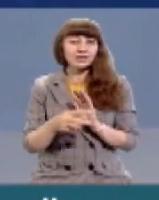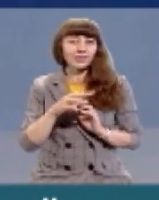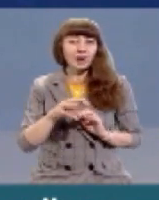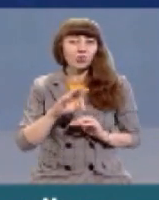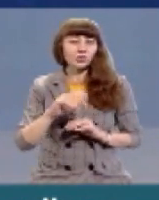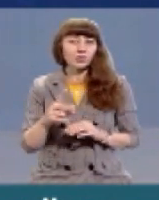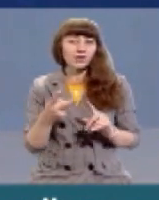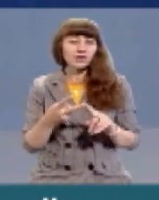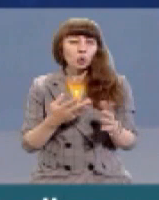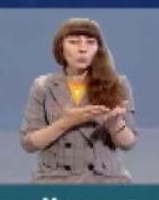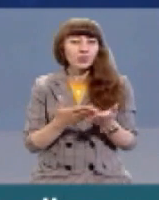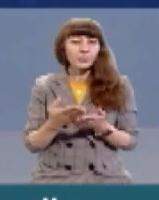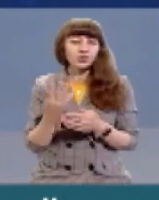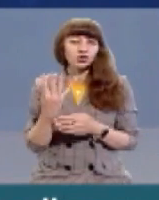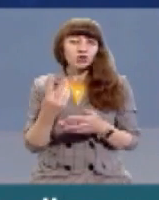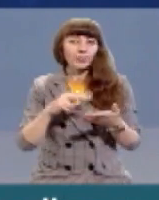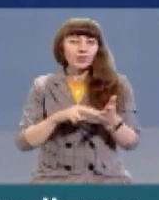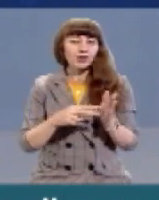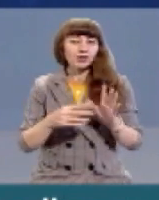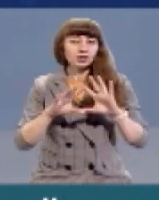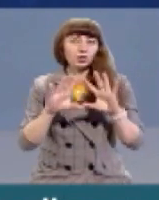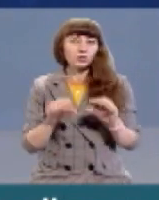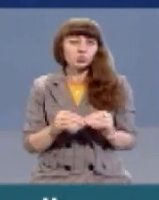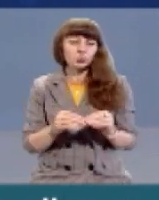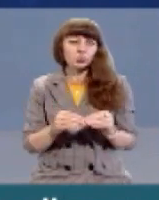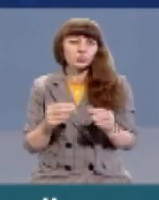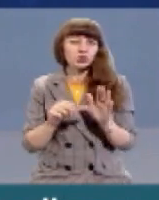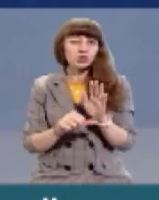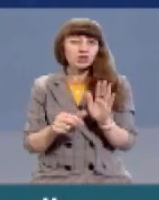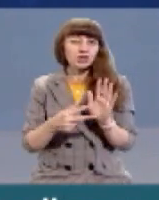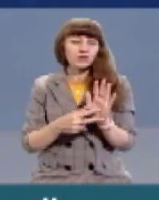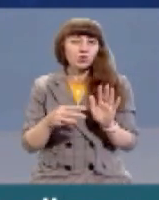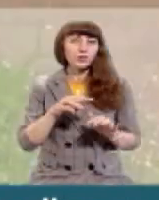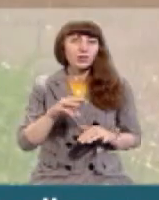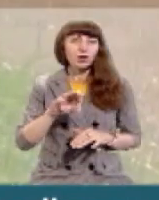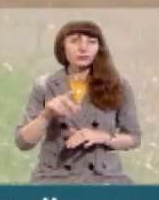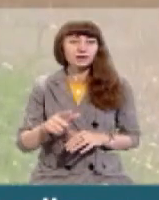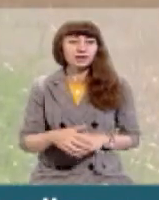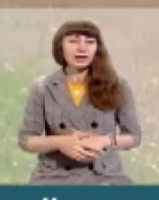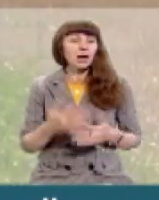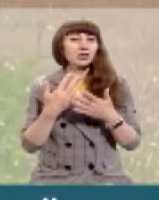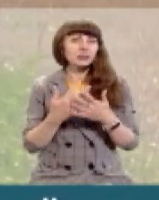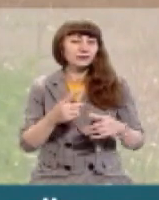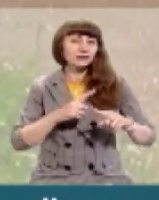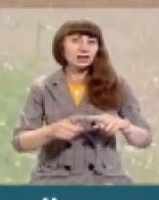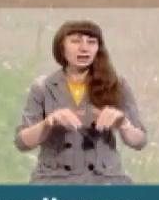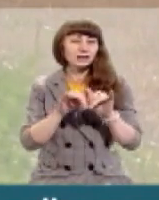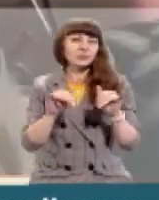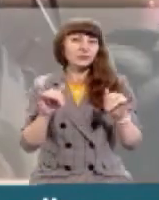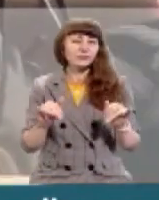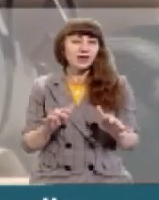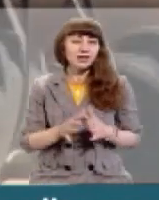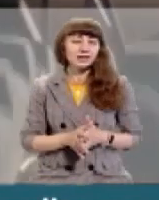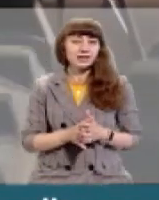тенге. По второму направлению 4 проекта на общую сумму 68 миллионов тенге. Активными темпами в районе